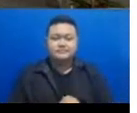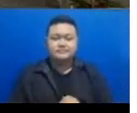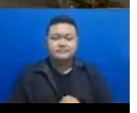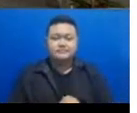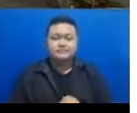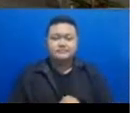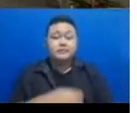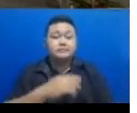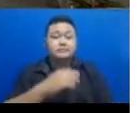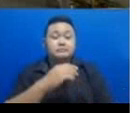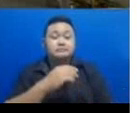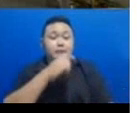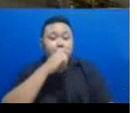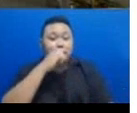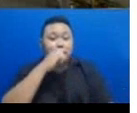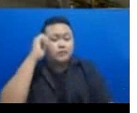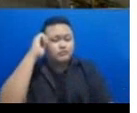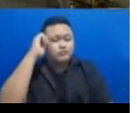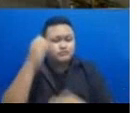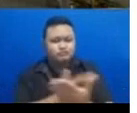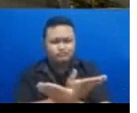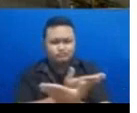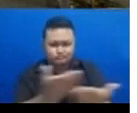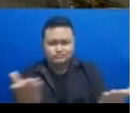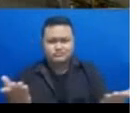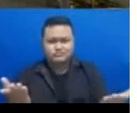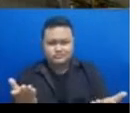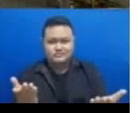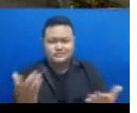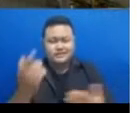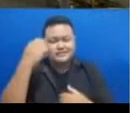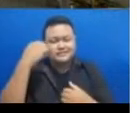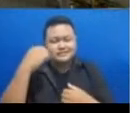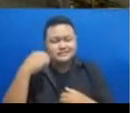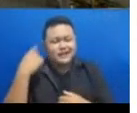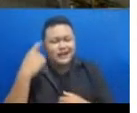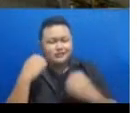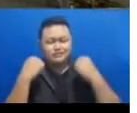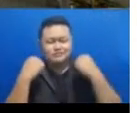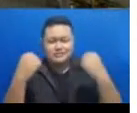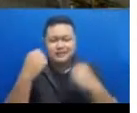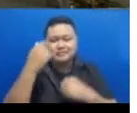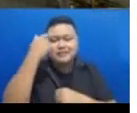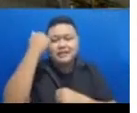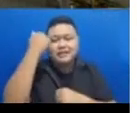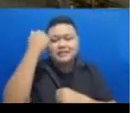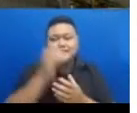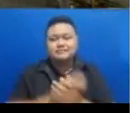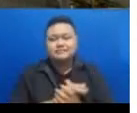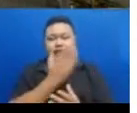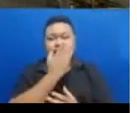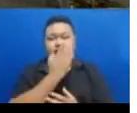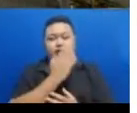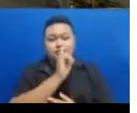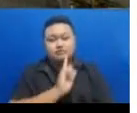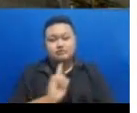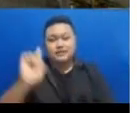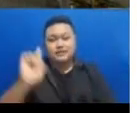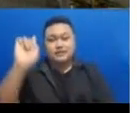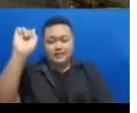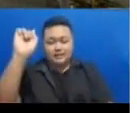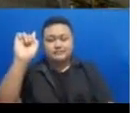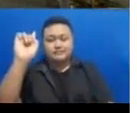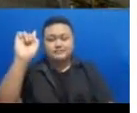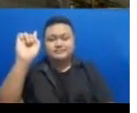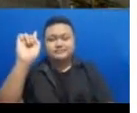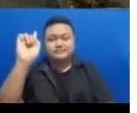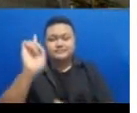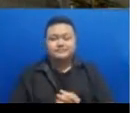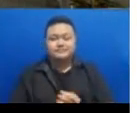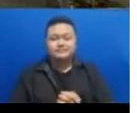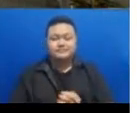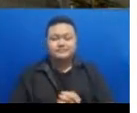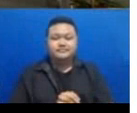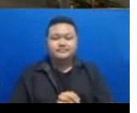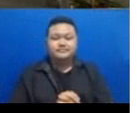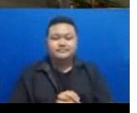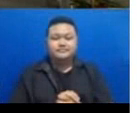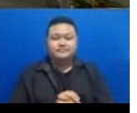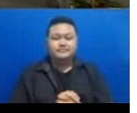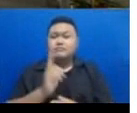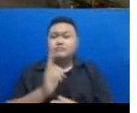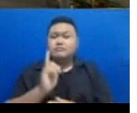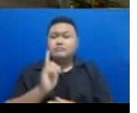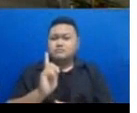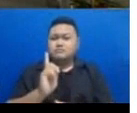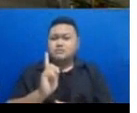seluruh Nusantara yang semangat belajar, puji syukur kita kepada Tuhan Yang Maha Kuasa, karena hanya